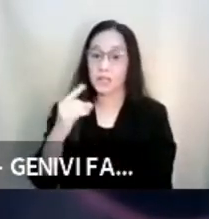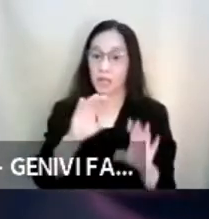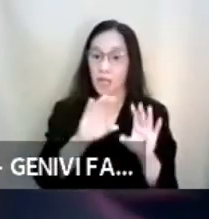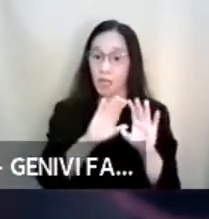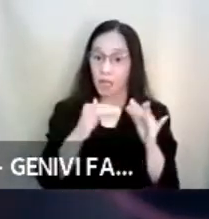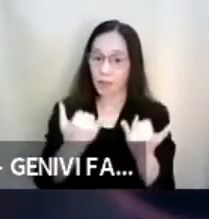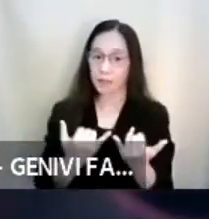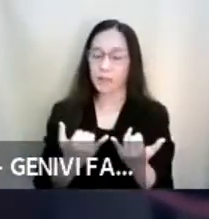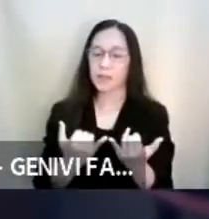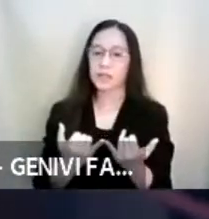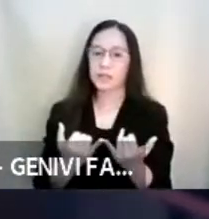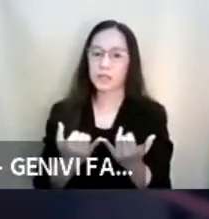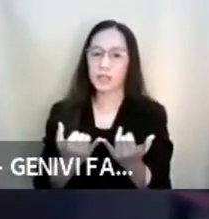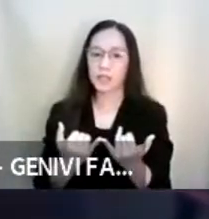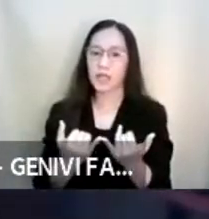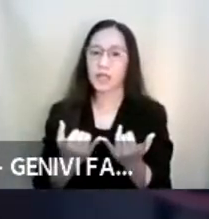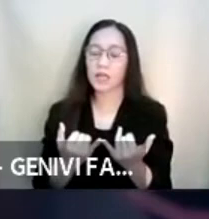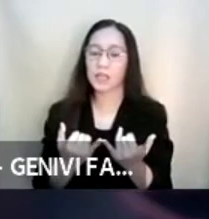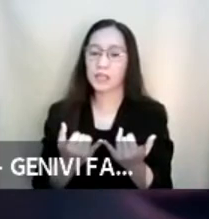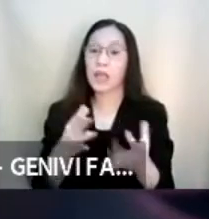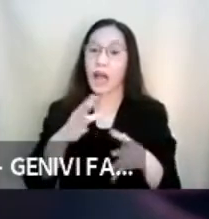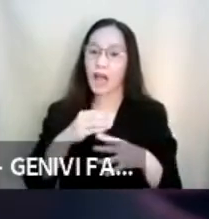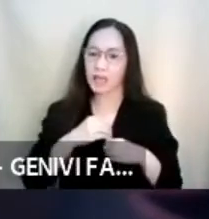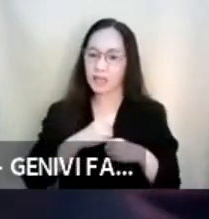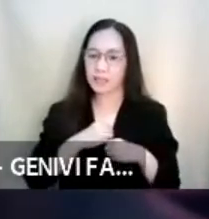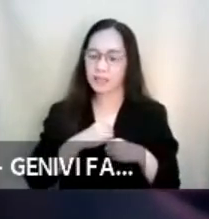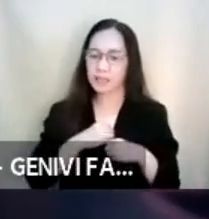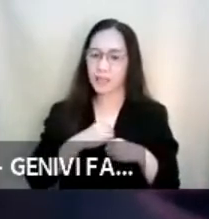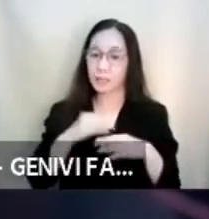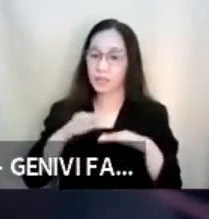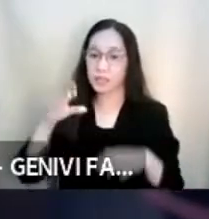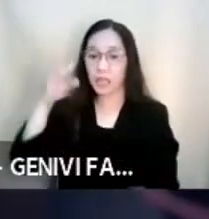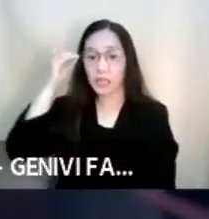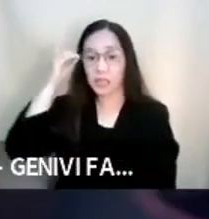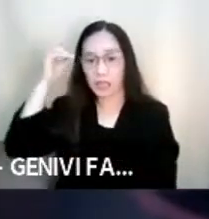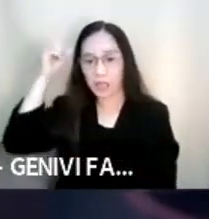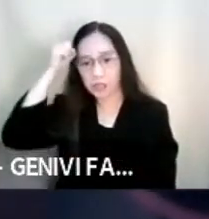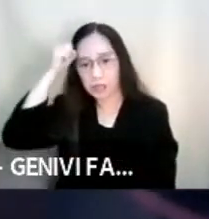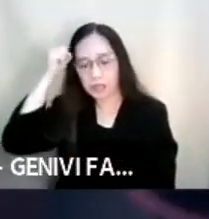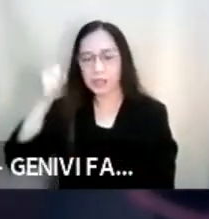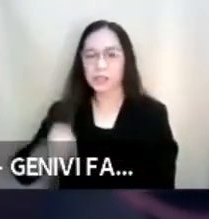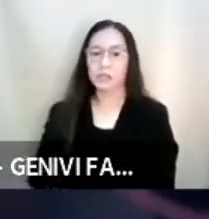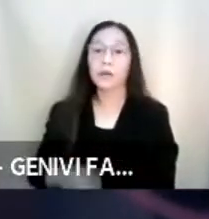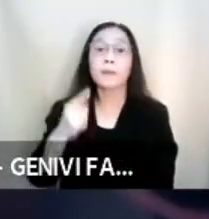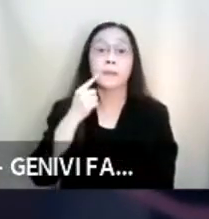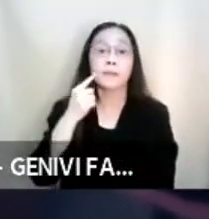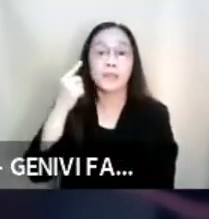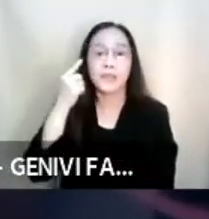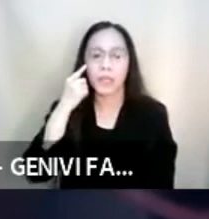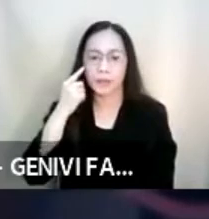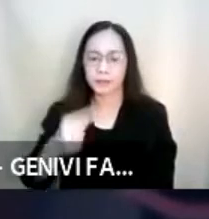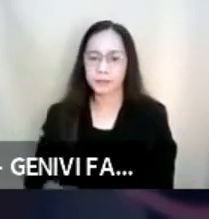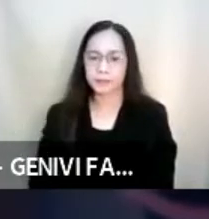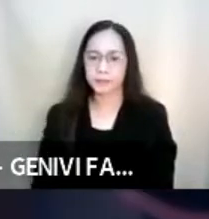company na nag-hire ng mga batang may kapansanan like Down syndrome, mga pipe, almost ganon yung